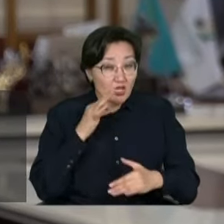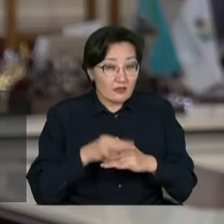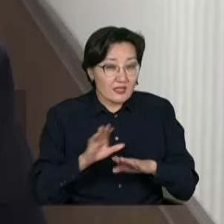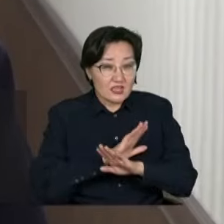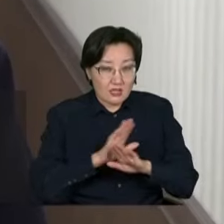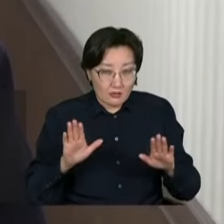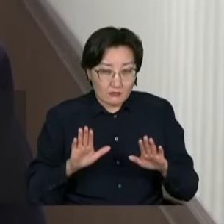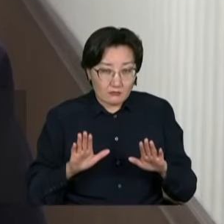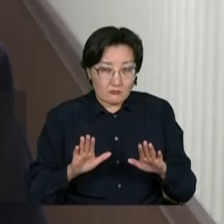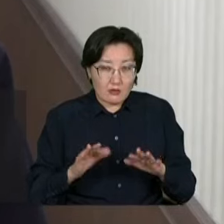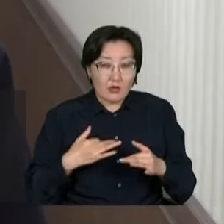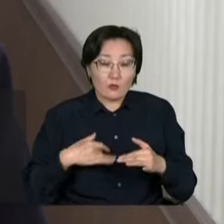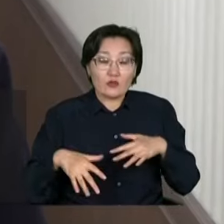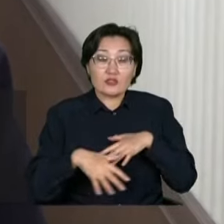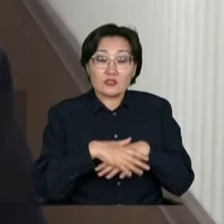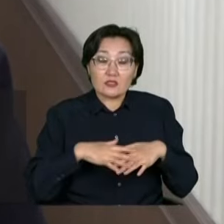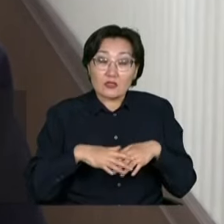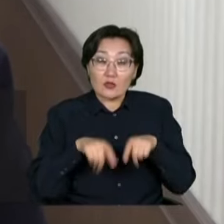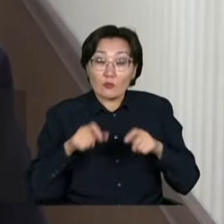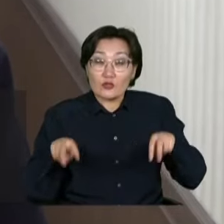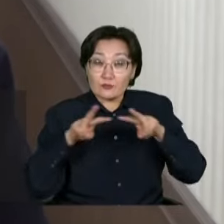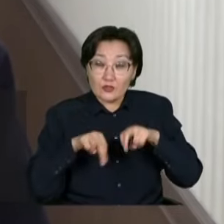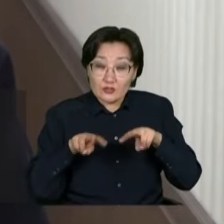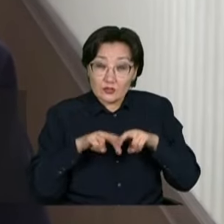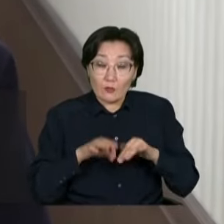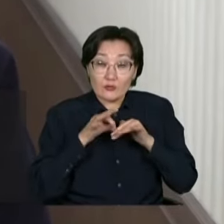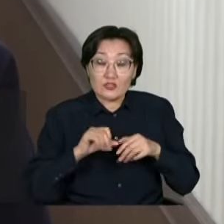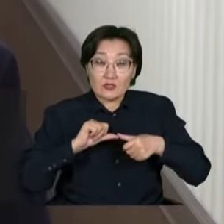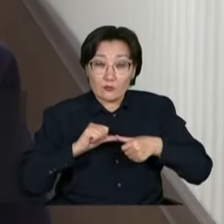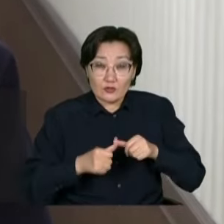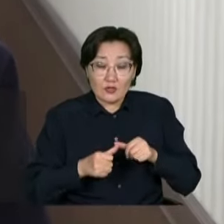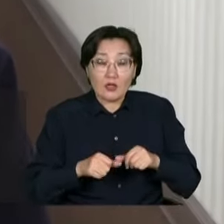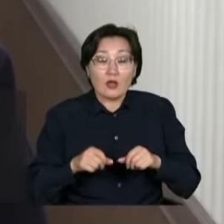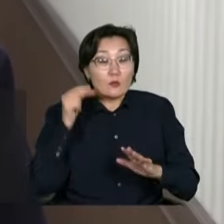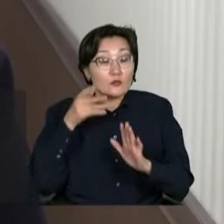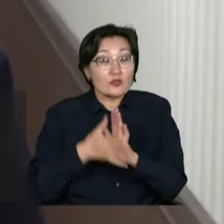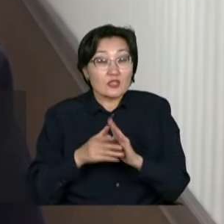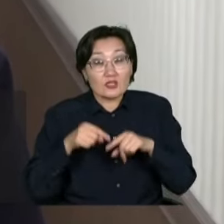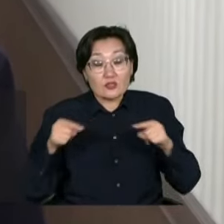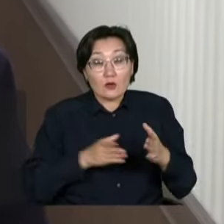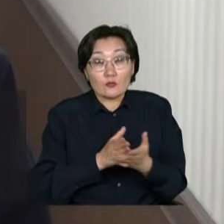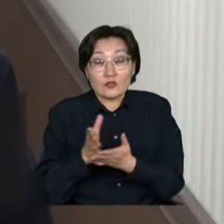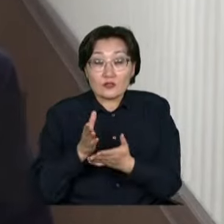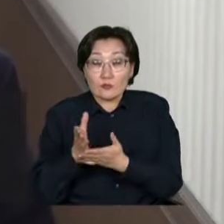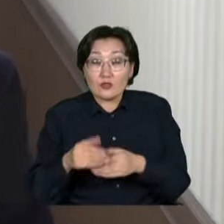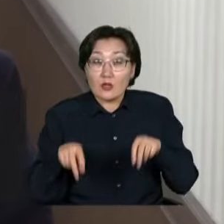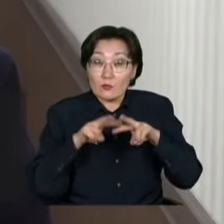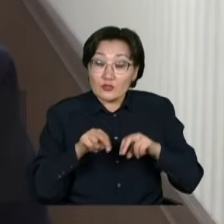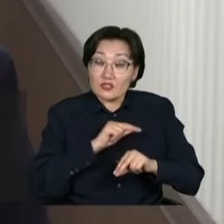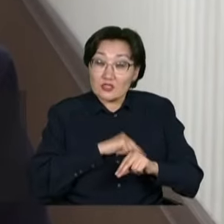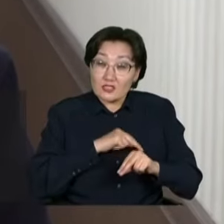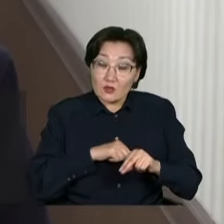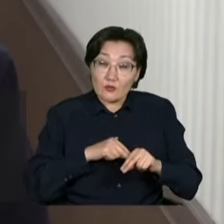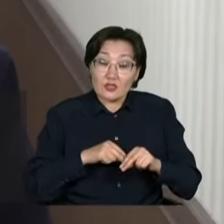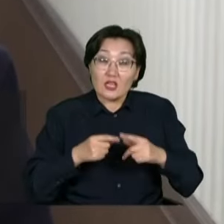должен быть против. У нас общественный мониторинг проводится на постоянной основе. Мы изучаем разные сферы, то есть мы выходим в деятельность, проверяем деятельность центров